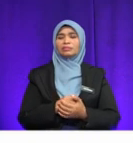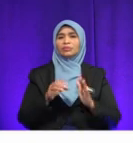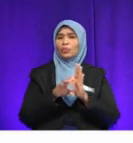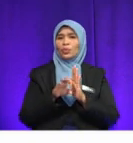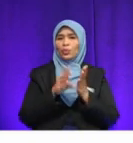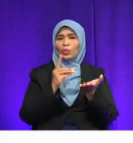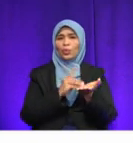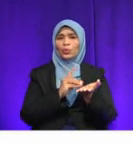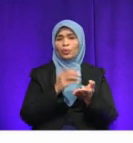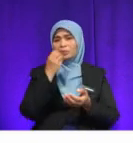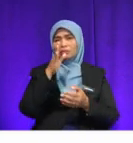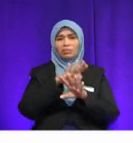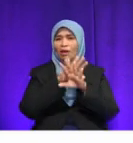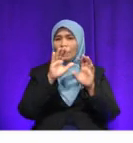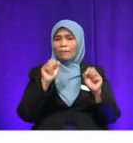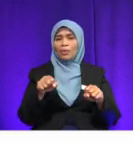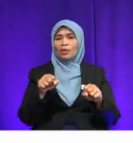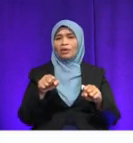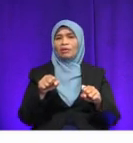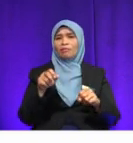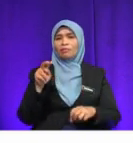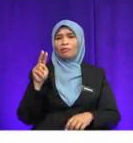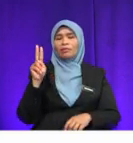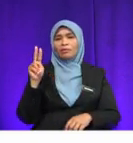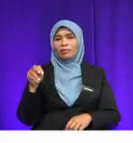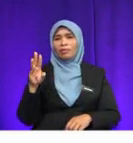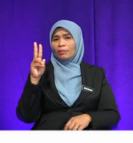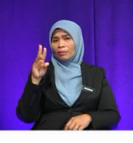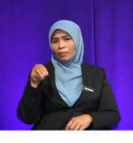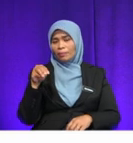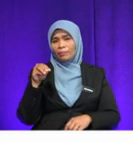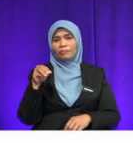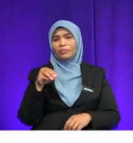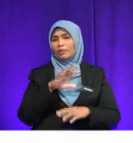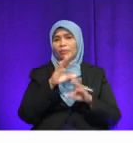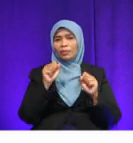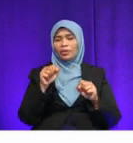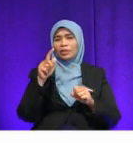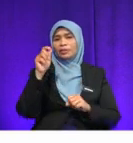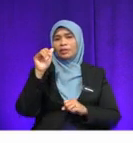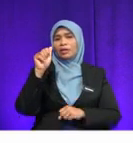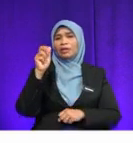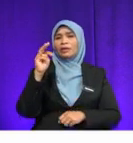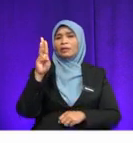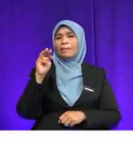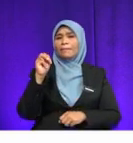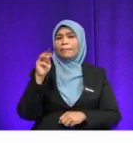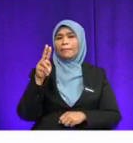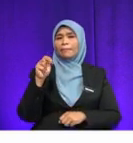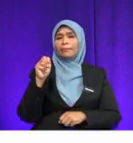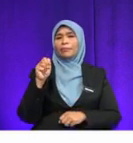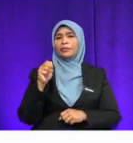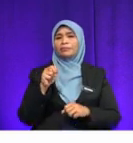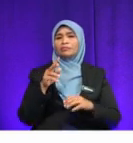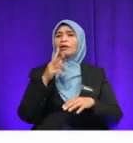tidak boleh bertayamum maka salat hendaklah ditunaikan tanpa mengangkat hadas pegangan tak mudah di air